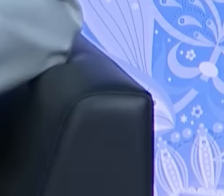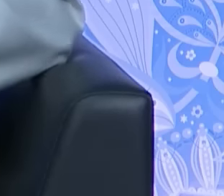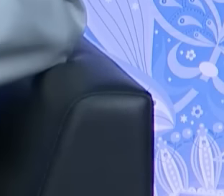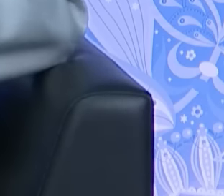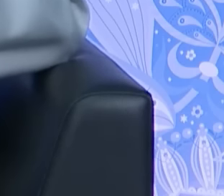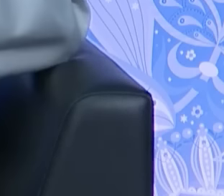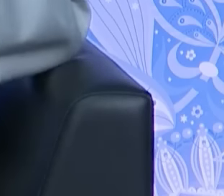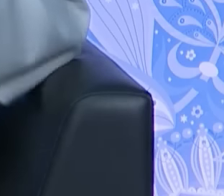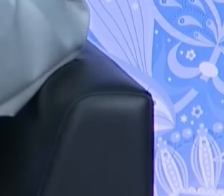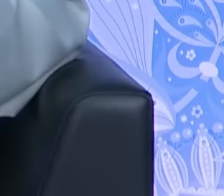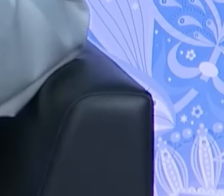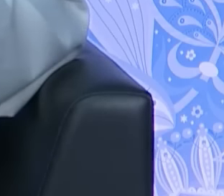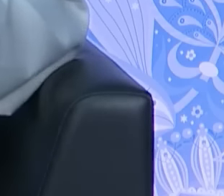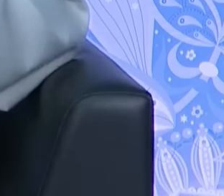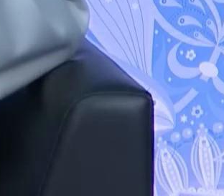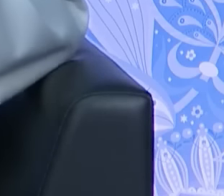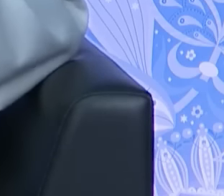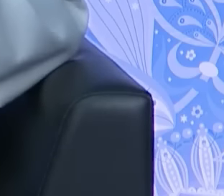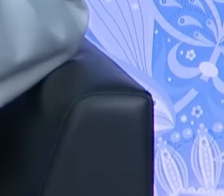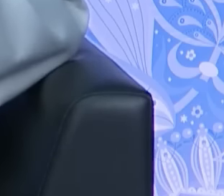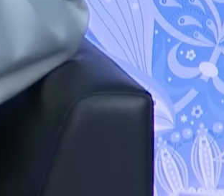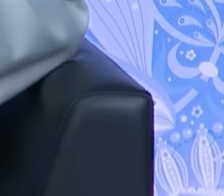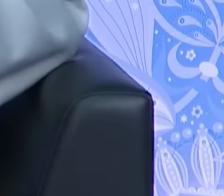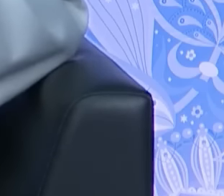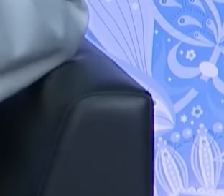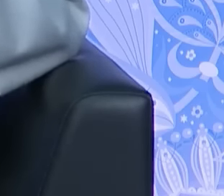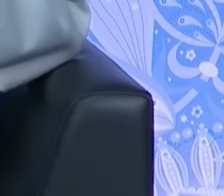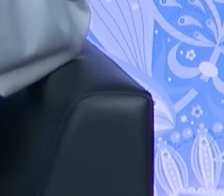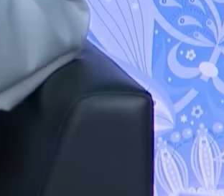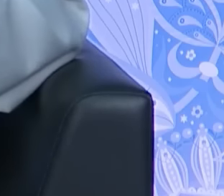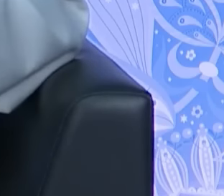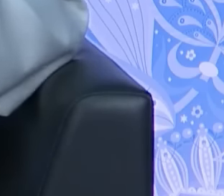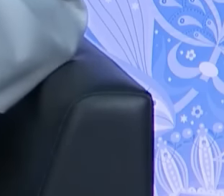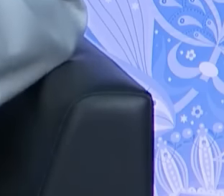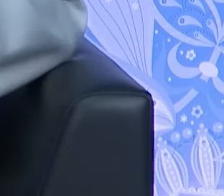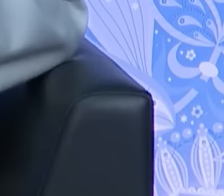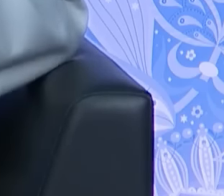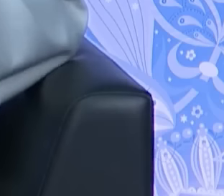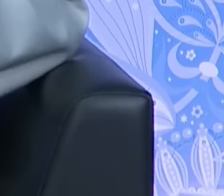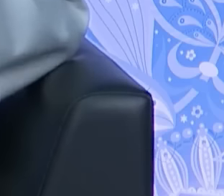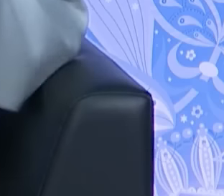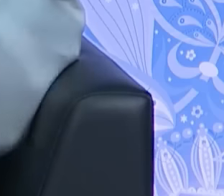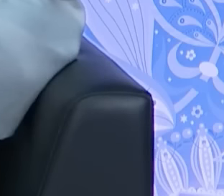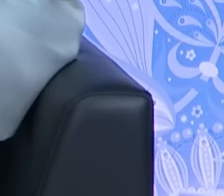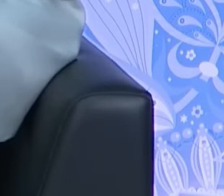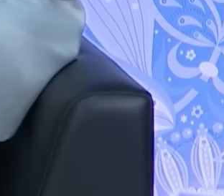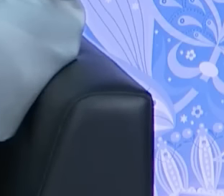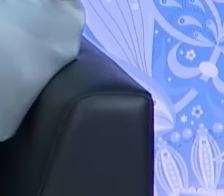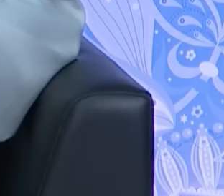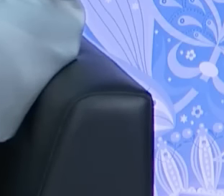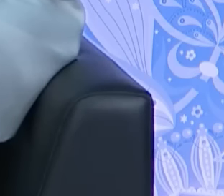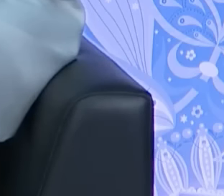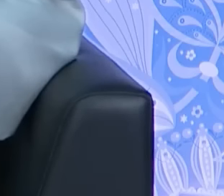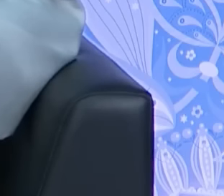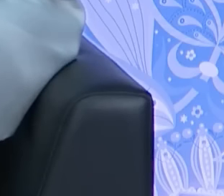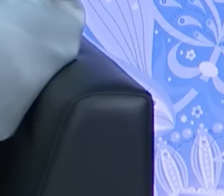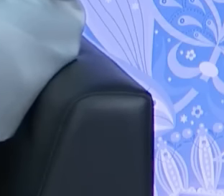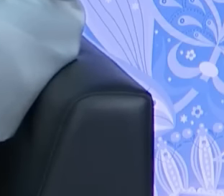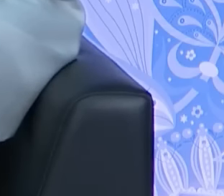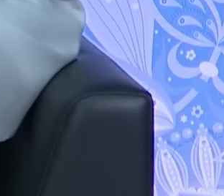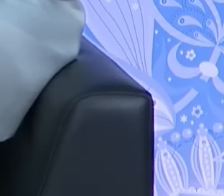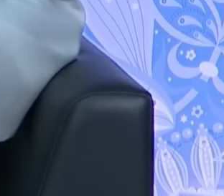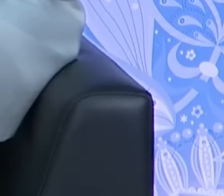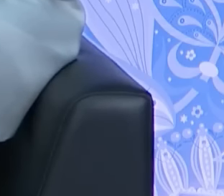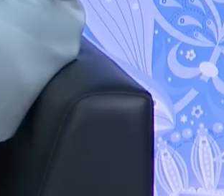meninggal dunia kembali ke rumah untuk melihat zuriyatma ke anak cucu mereka ini juga tidak tidak ada